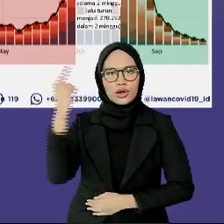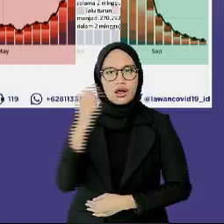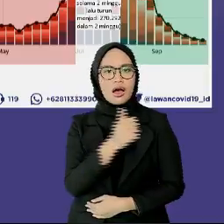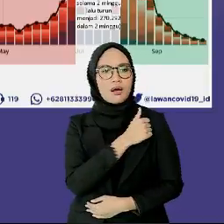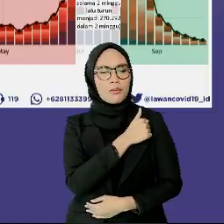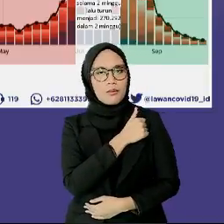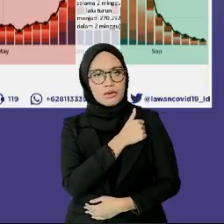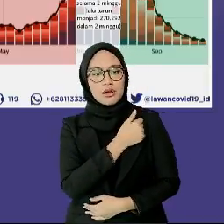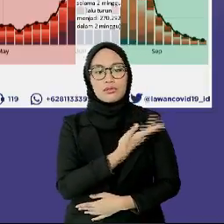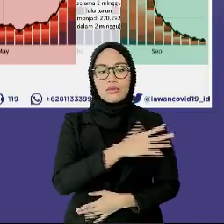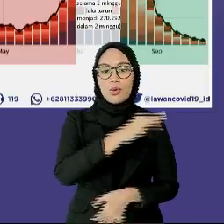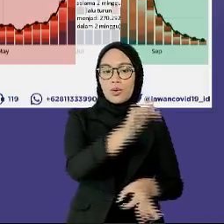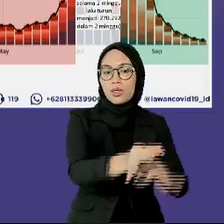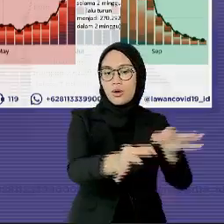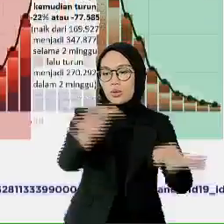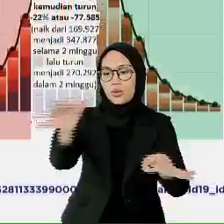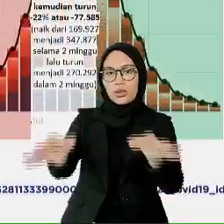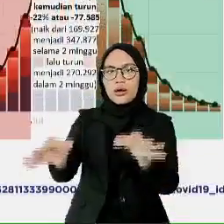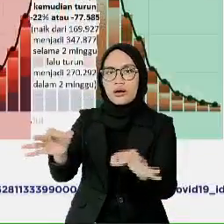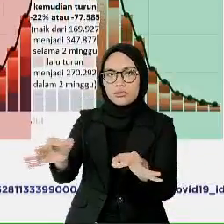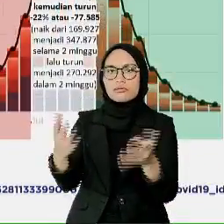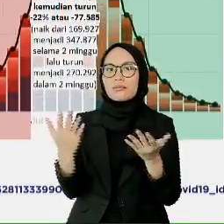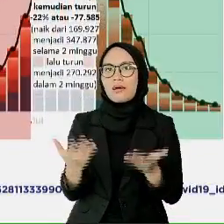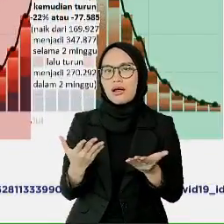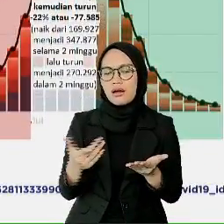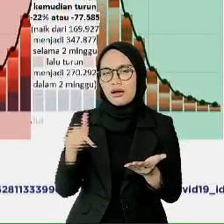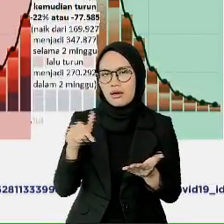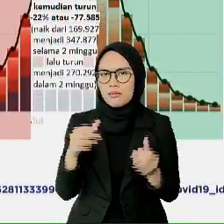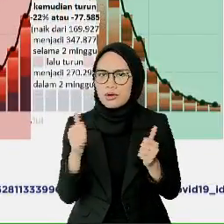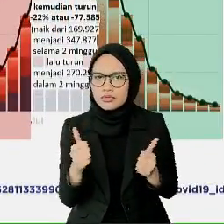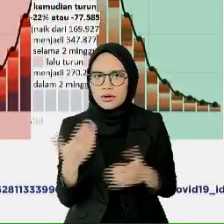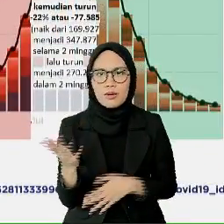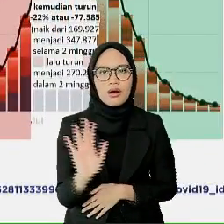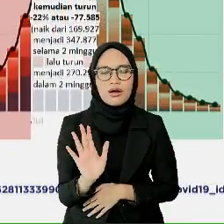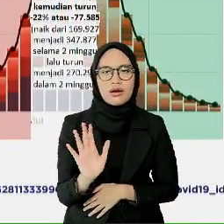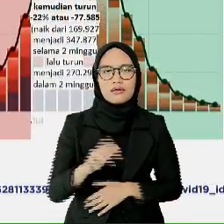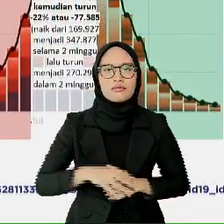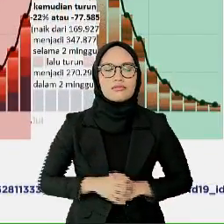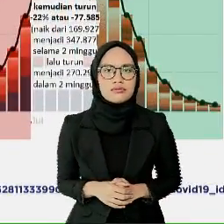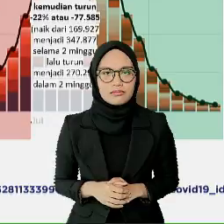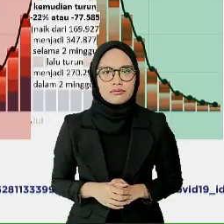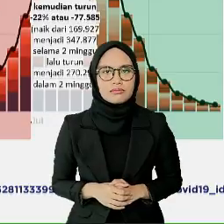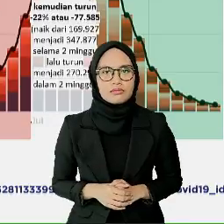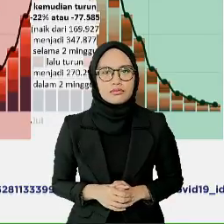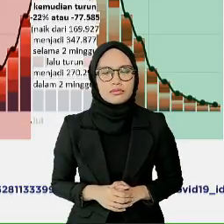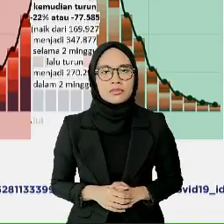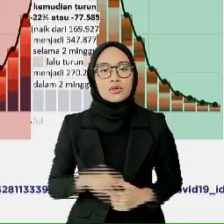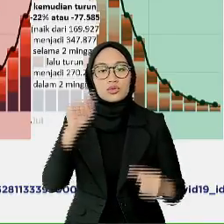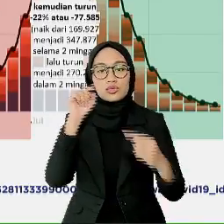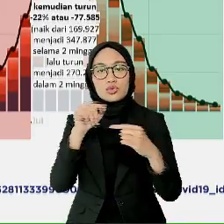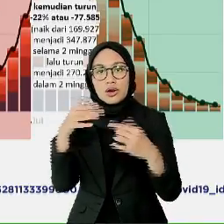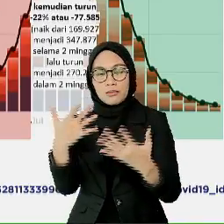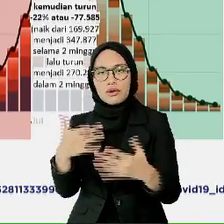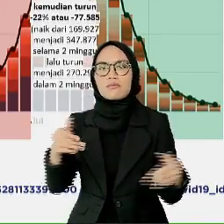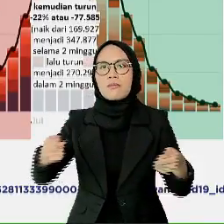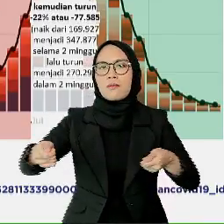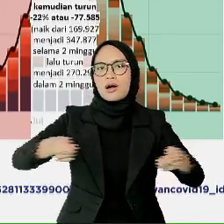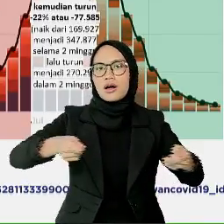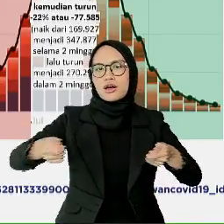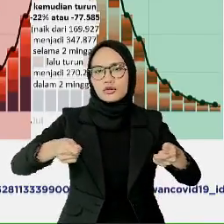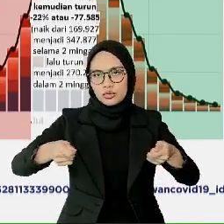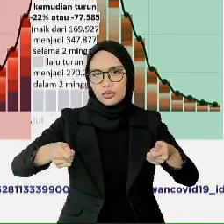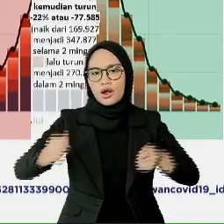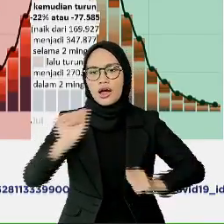kota, menjadi landasan keputusan gasrem pembukaan aktivitas sosial ekonomi. Berikut